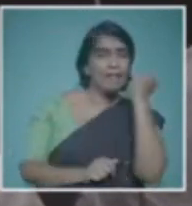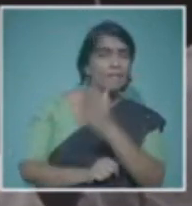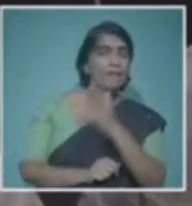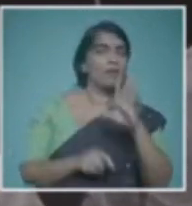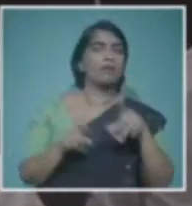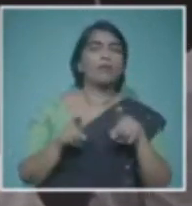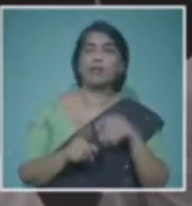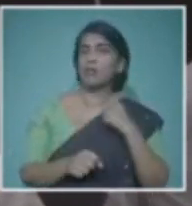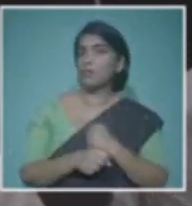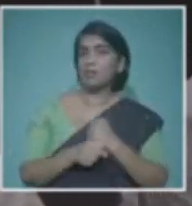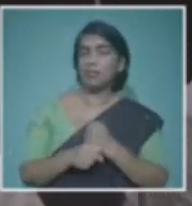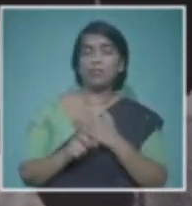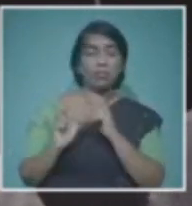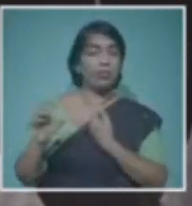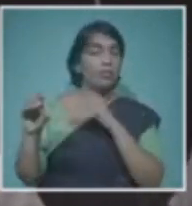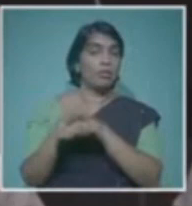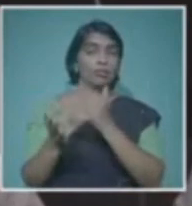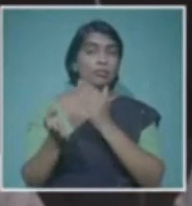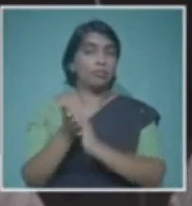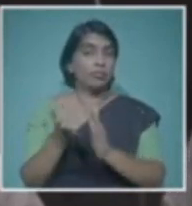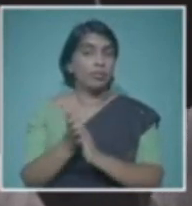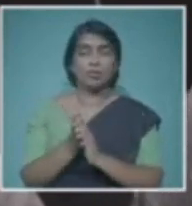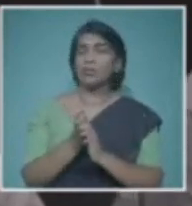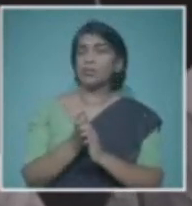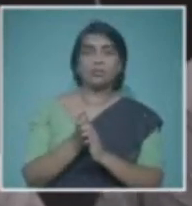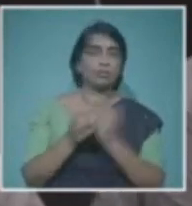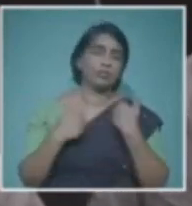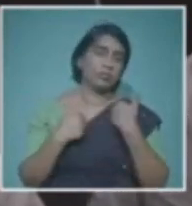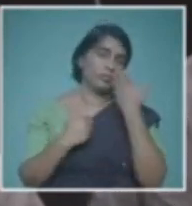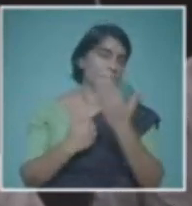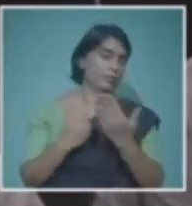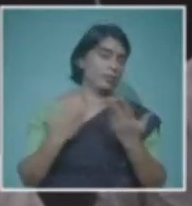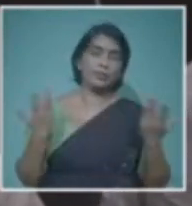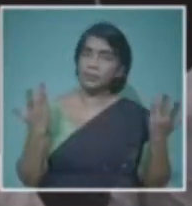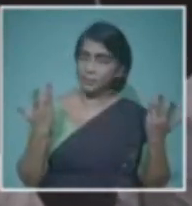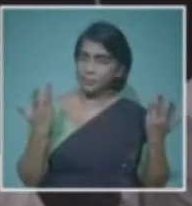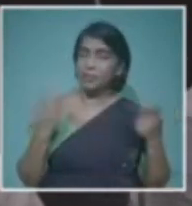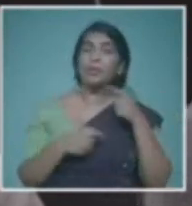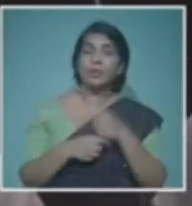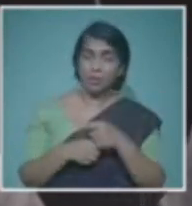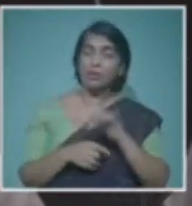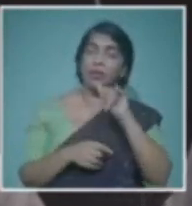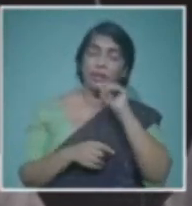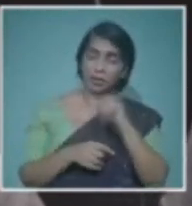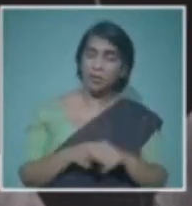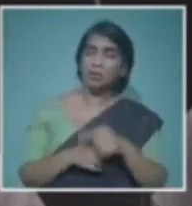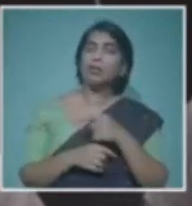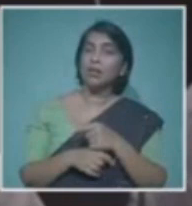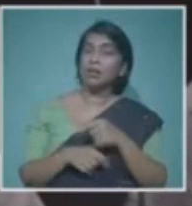ඇරෙන්න මේ ආණ්ඩුව ඒකට මැදිහත් වෙන විදිය අපිට නම් පේන්න නැහැ මේ ඇත්ත